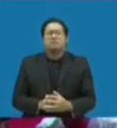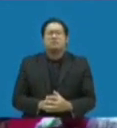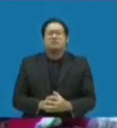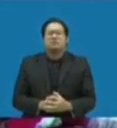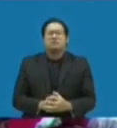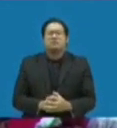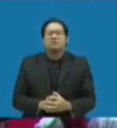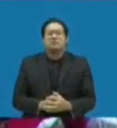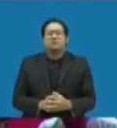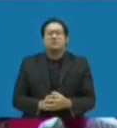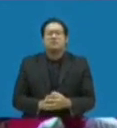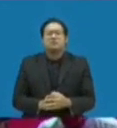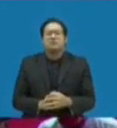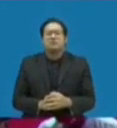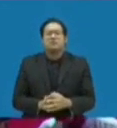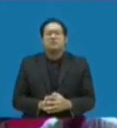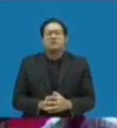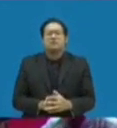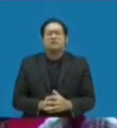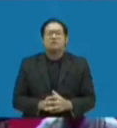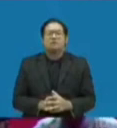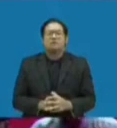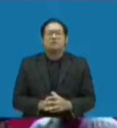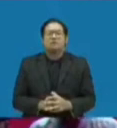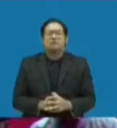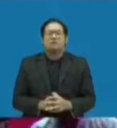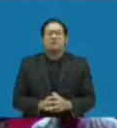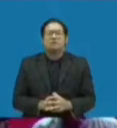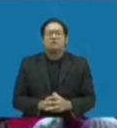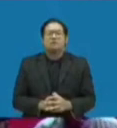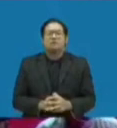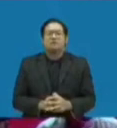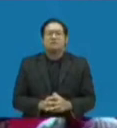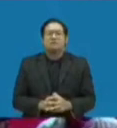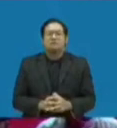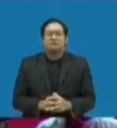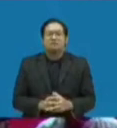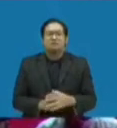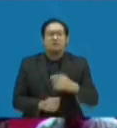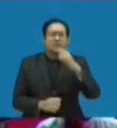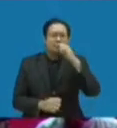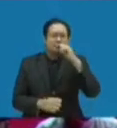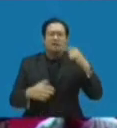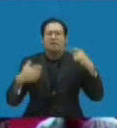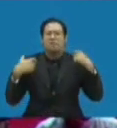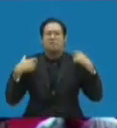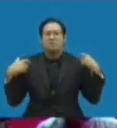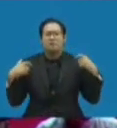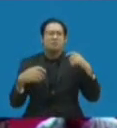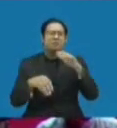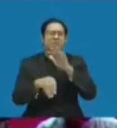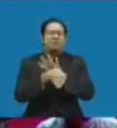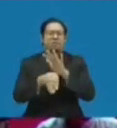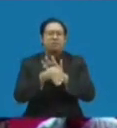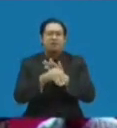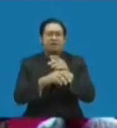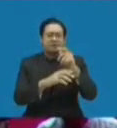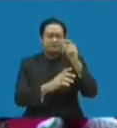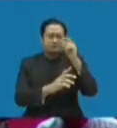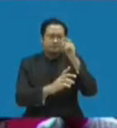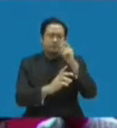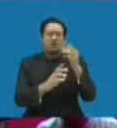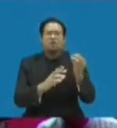ibu Hai jangan pakai saya hormati Bapak Gubernur Papua ketua umum PB parah